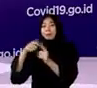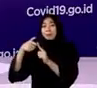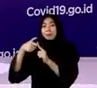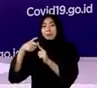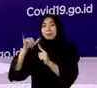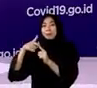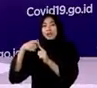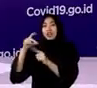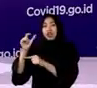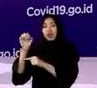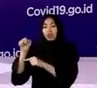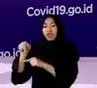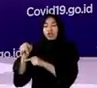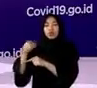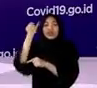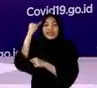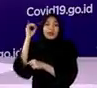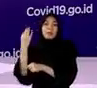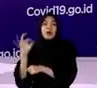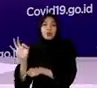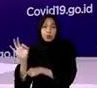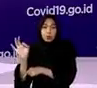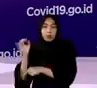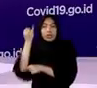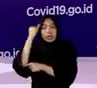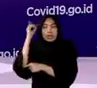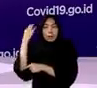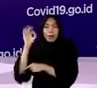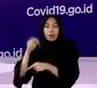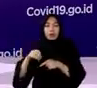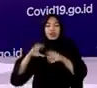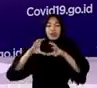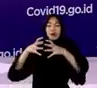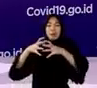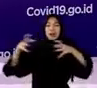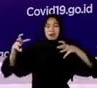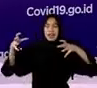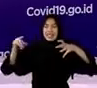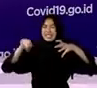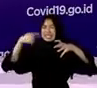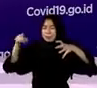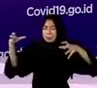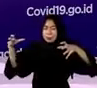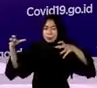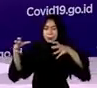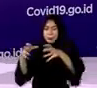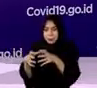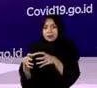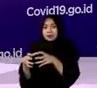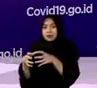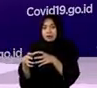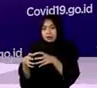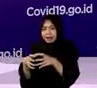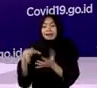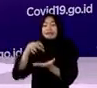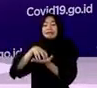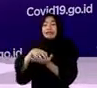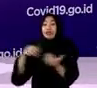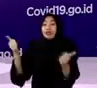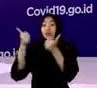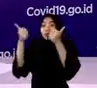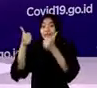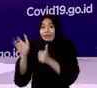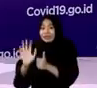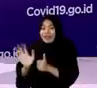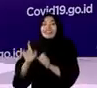merupakan bentuk inovasi intervensi hingga level yang sangat kecil, yang kesuksesannya juga bergantung pada peran